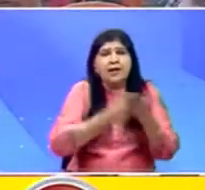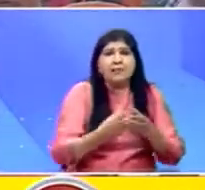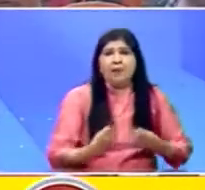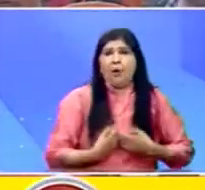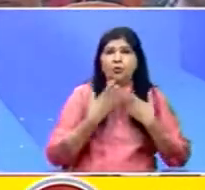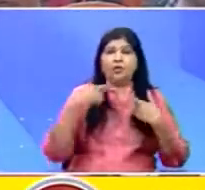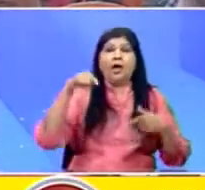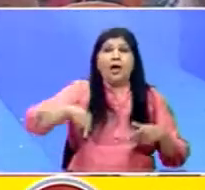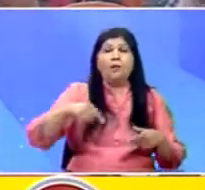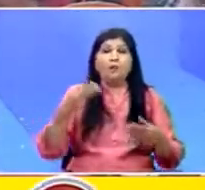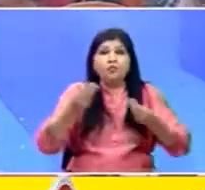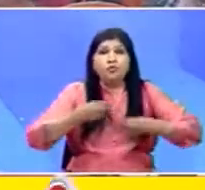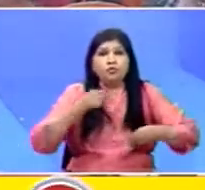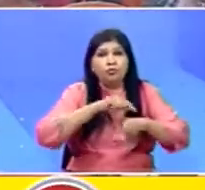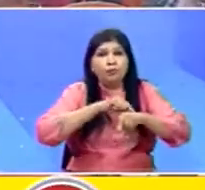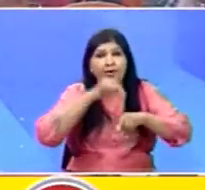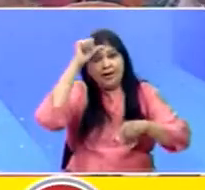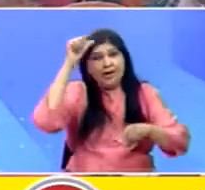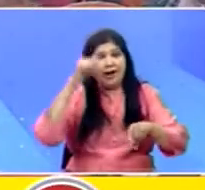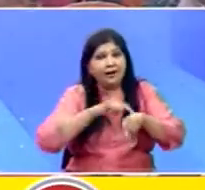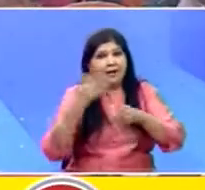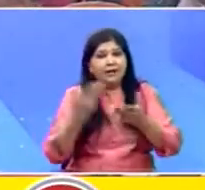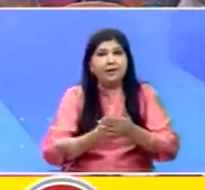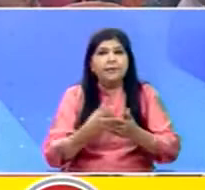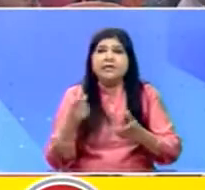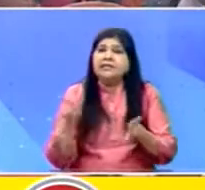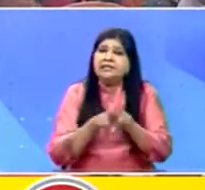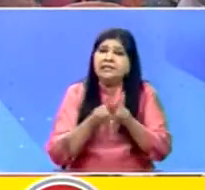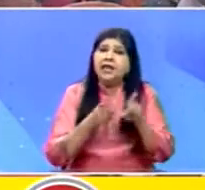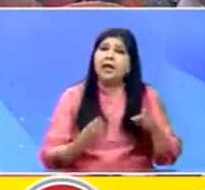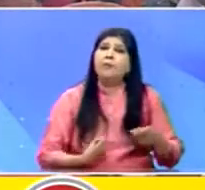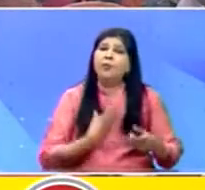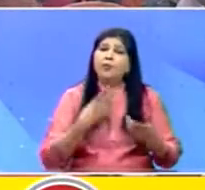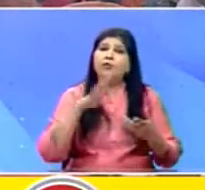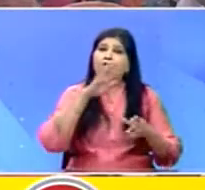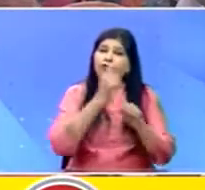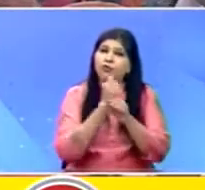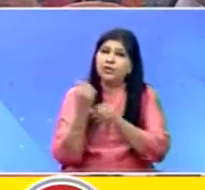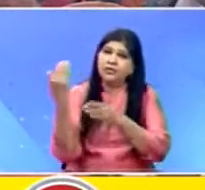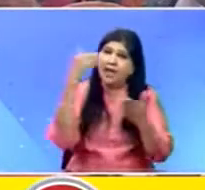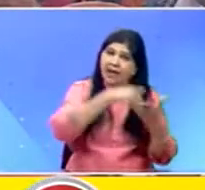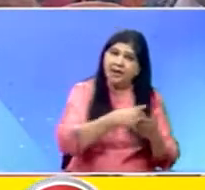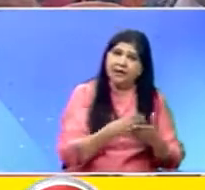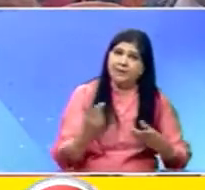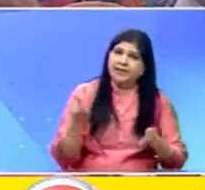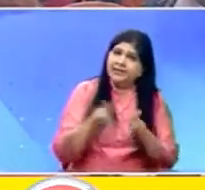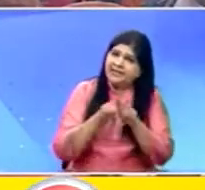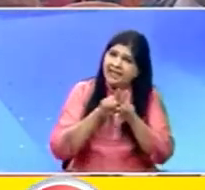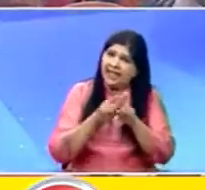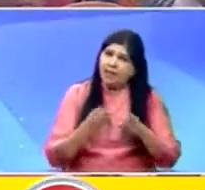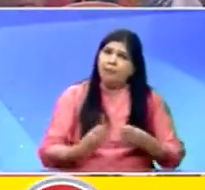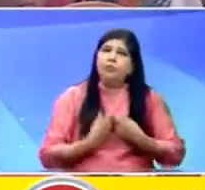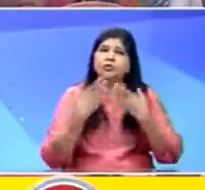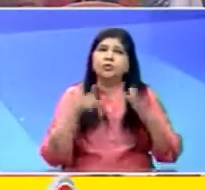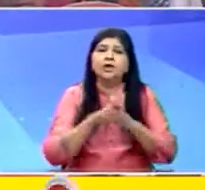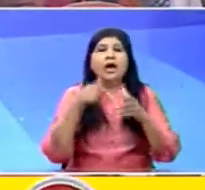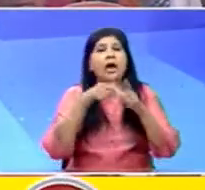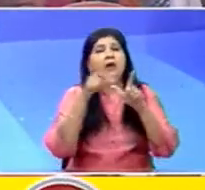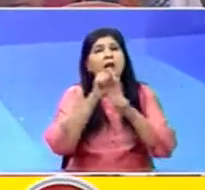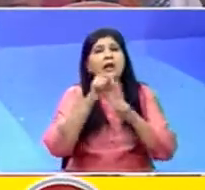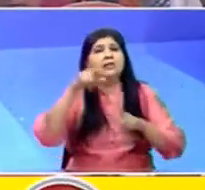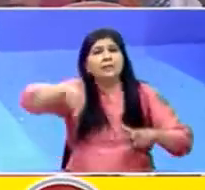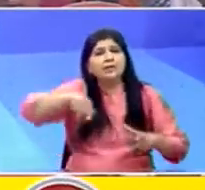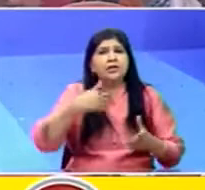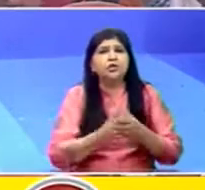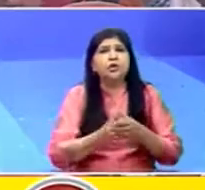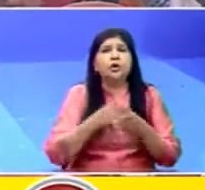अब नए भारत में वैसी ही खुशी 4G पहुंचने पर होती है। अरुणाचल और नॉर्थ ईस्ट के दूर